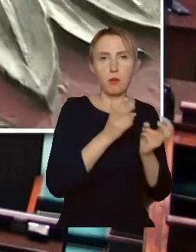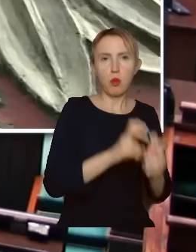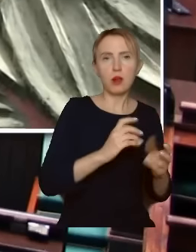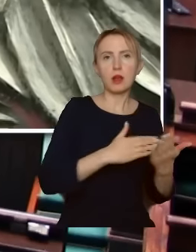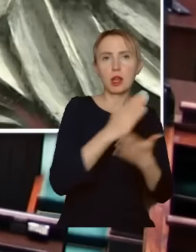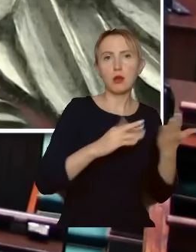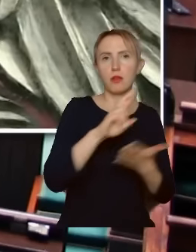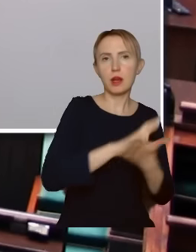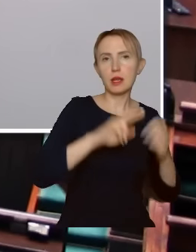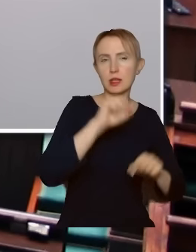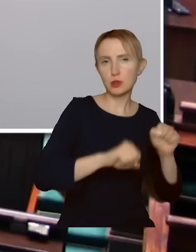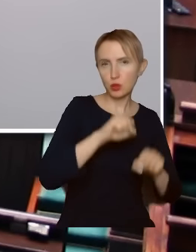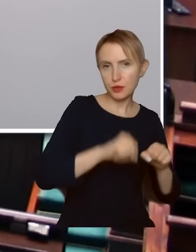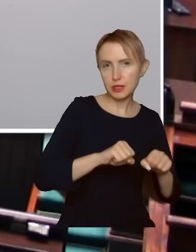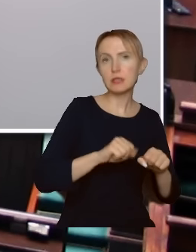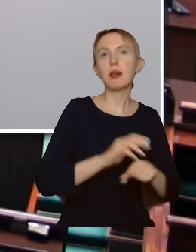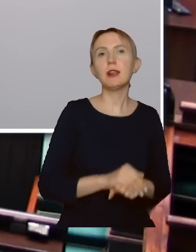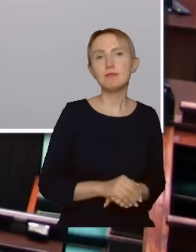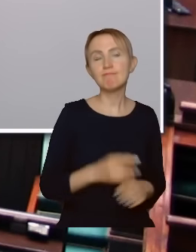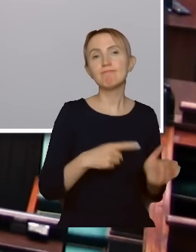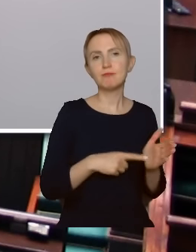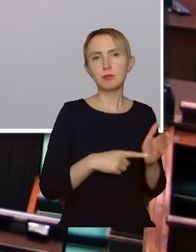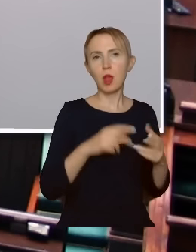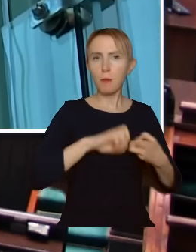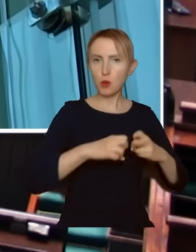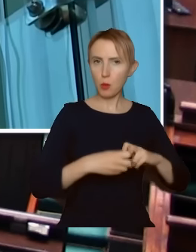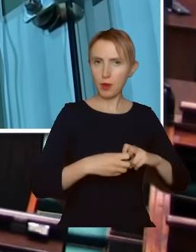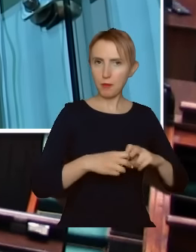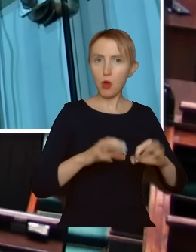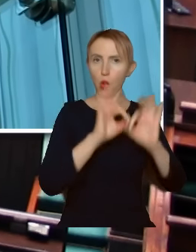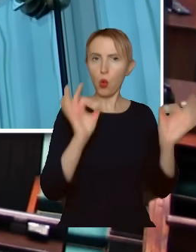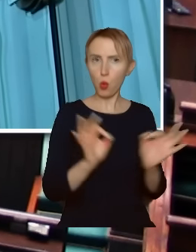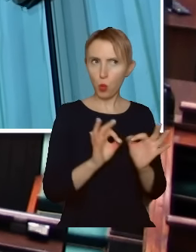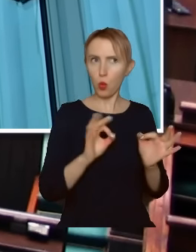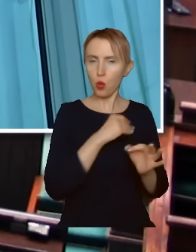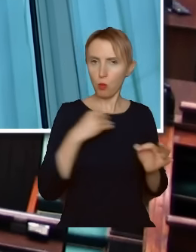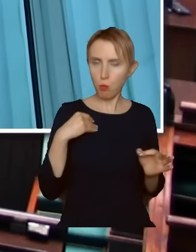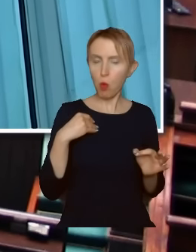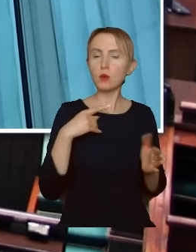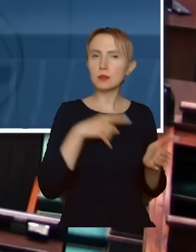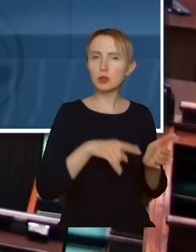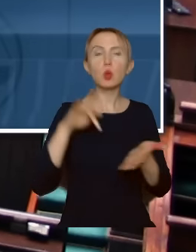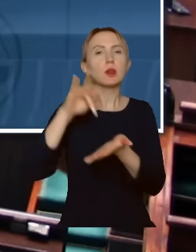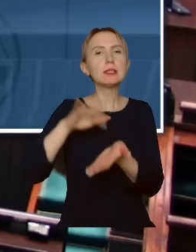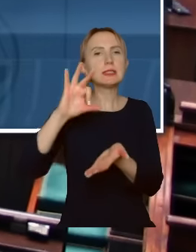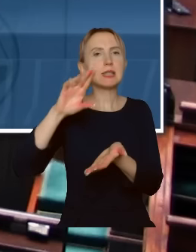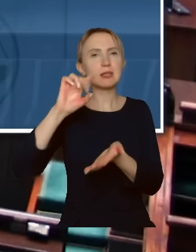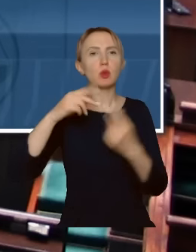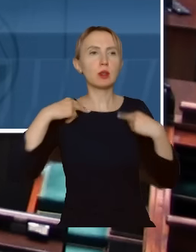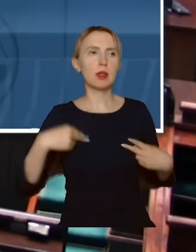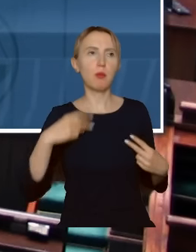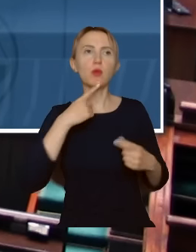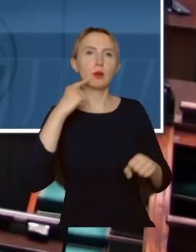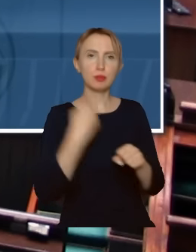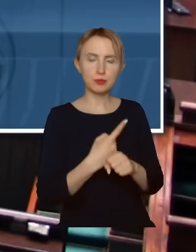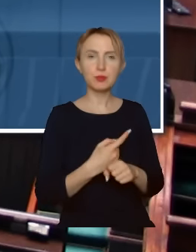radą Sądownictwa i to właśnie jest ten problem systemowy o którym mówi Trybunał w Strasburgu panie redaktor Proszę zwrócić uwagę że